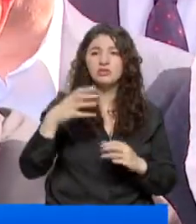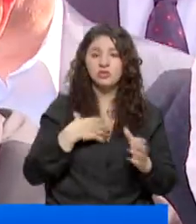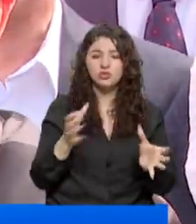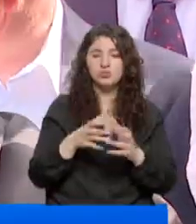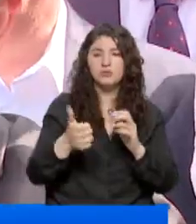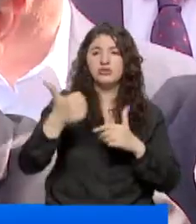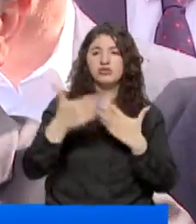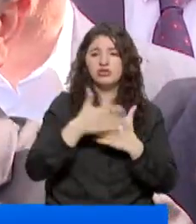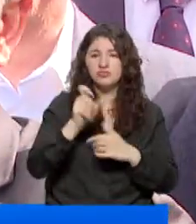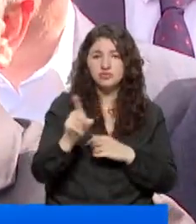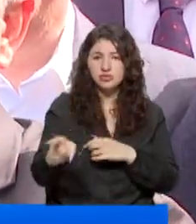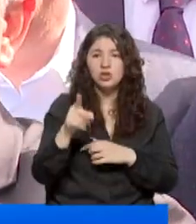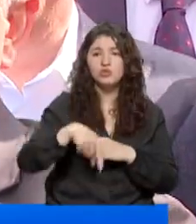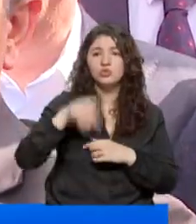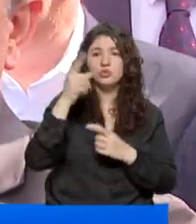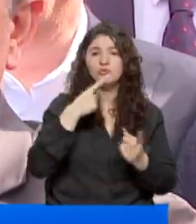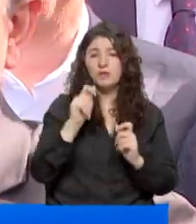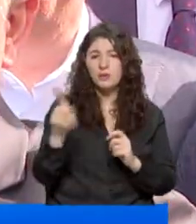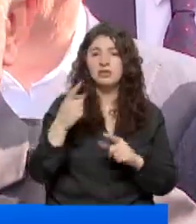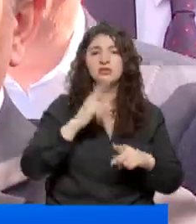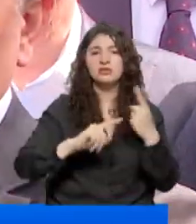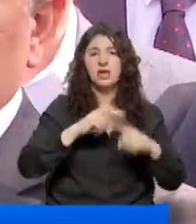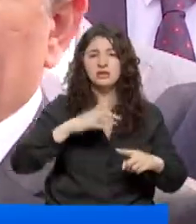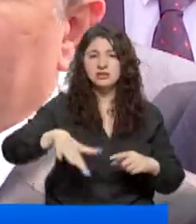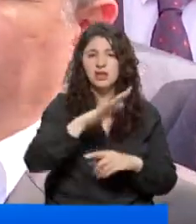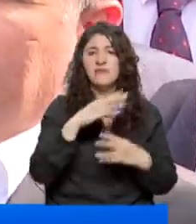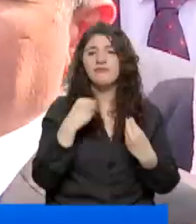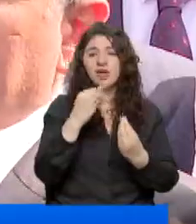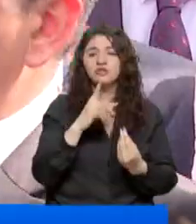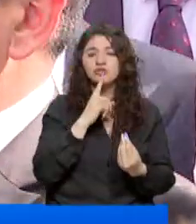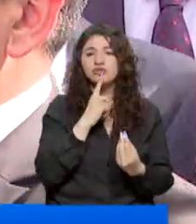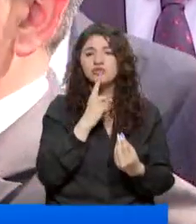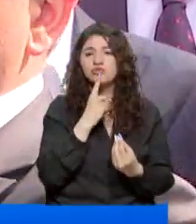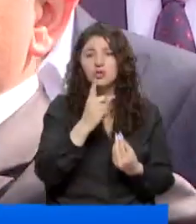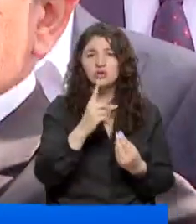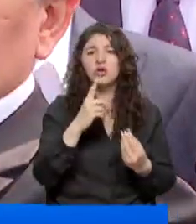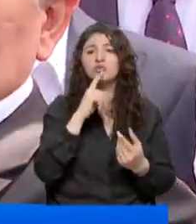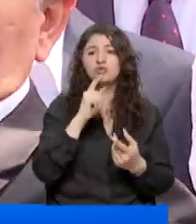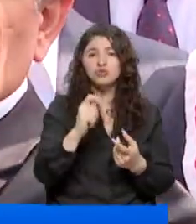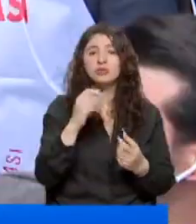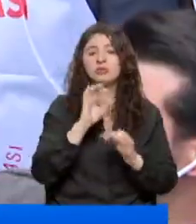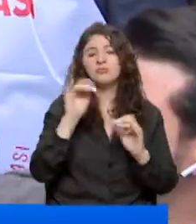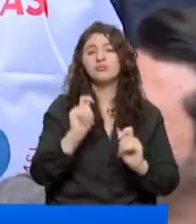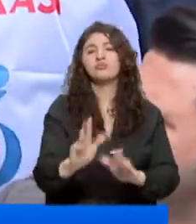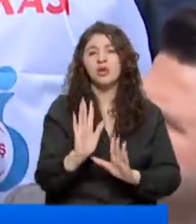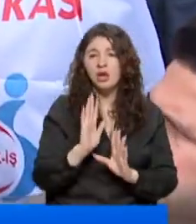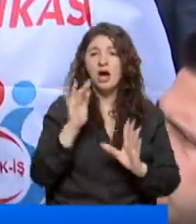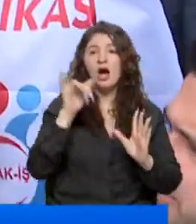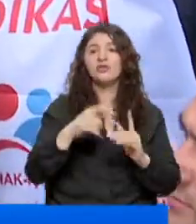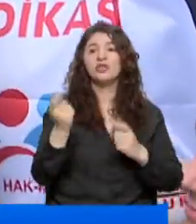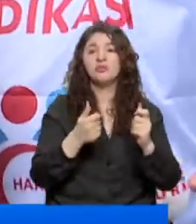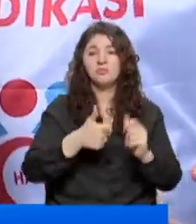Parti'nin Grup başkanvekili gündeme getiren siyasiler verdiği söylediği zaman verdiği sözü yerine getirecek bu